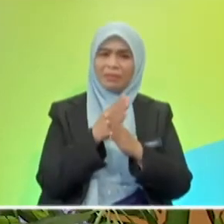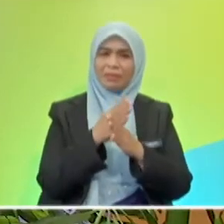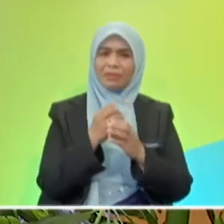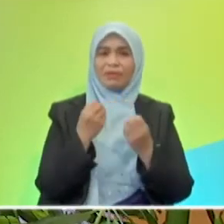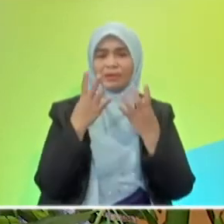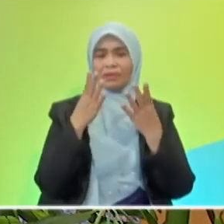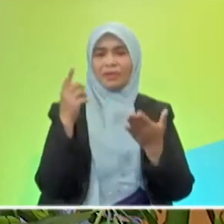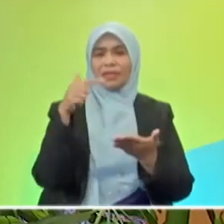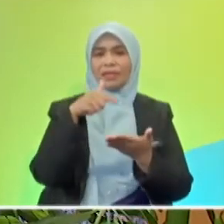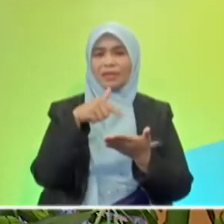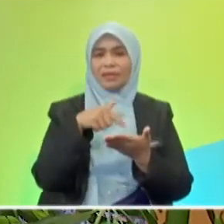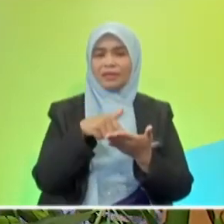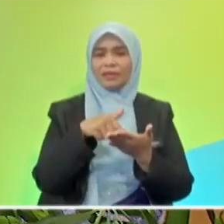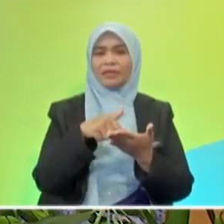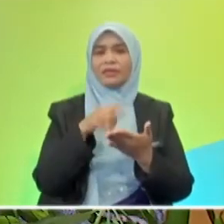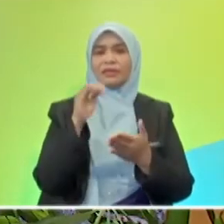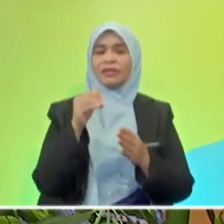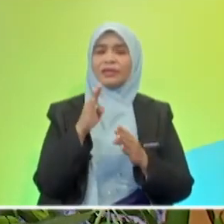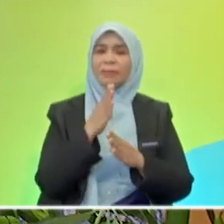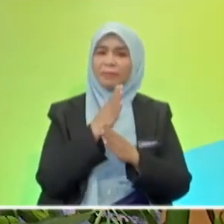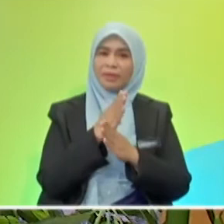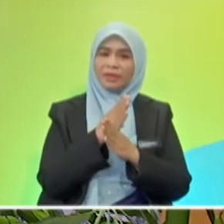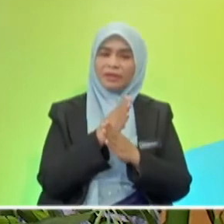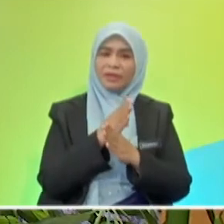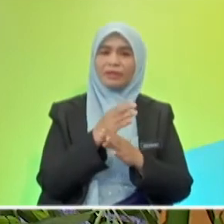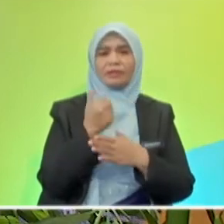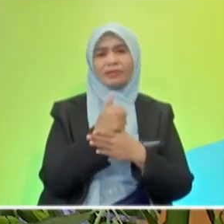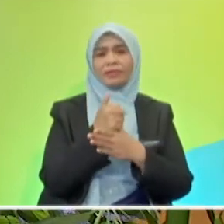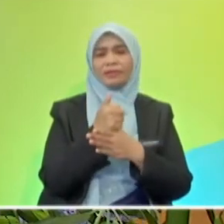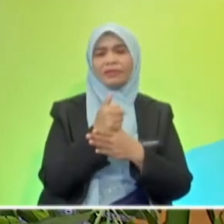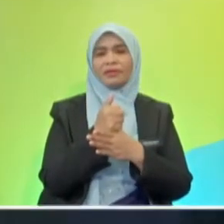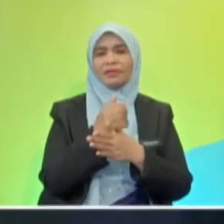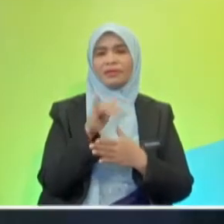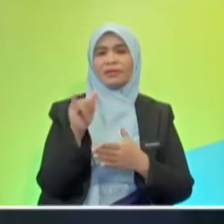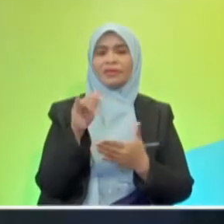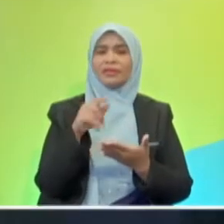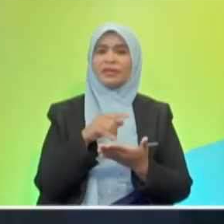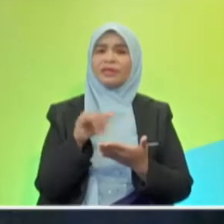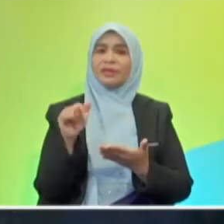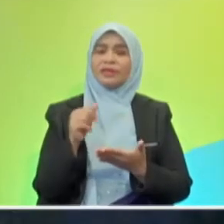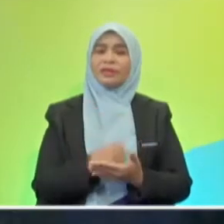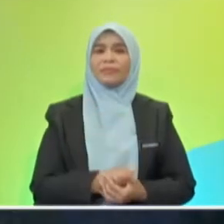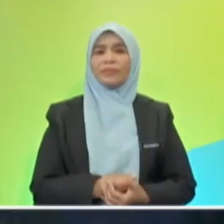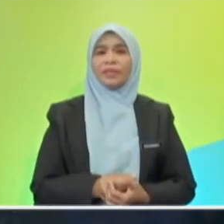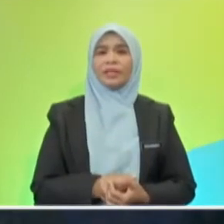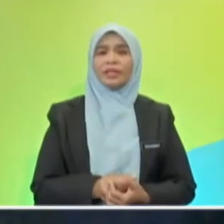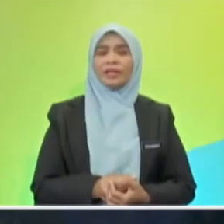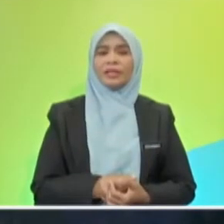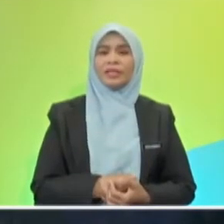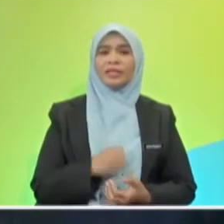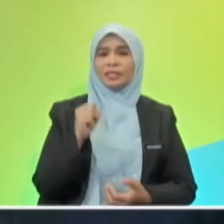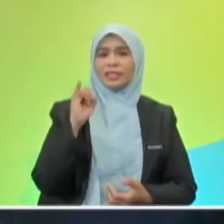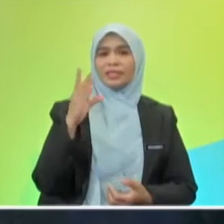banyak lagi toko yang mengamalkan kebenaran ini antaranya Siapakah Dilema antara nya Sayyidina Ali